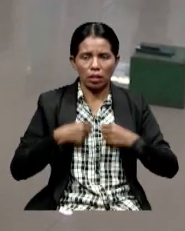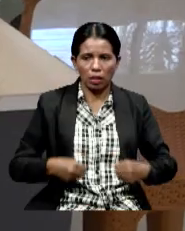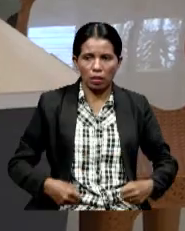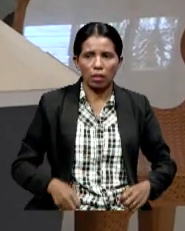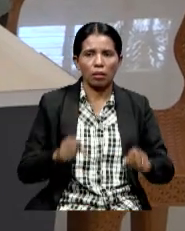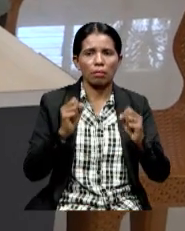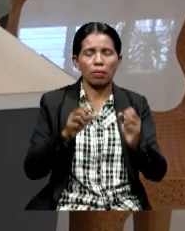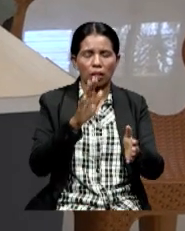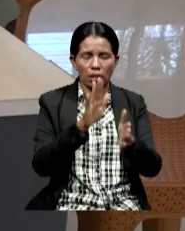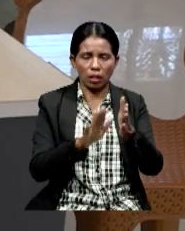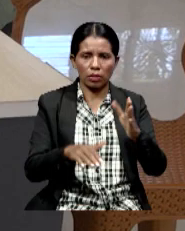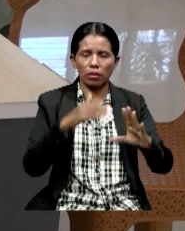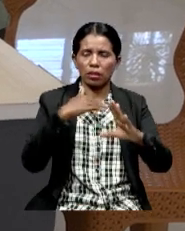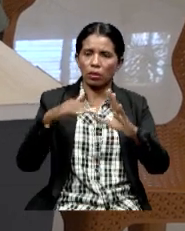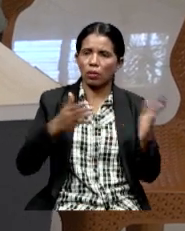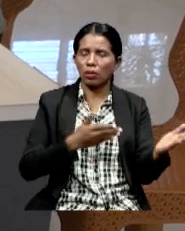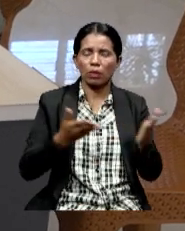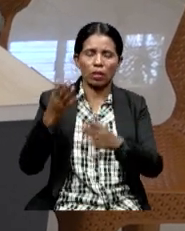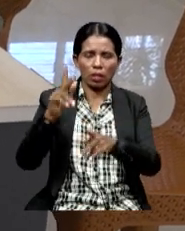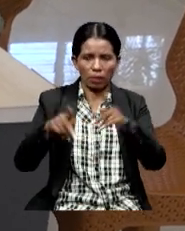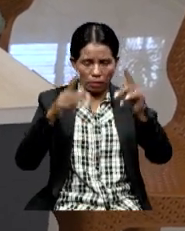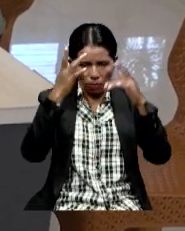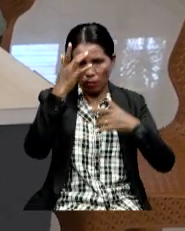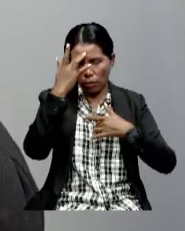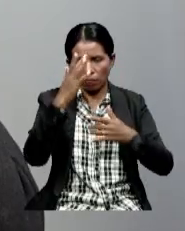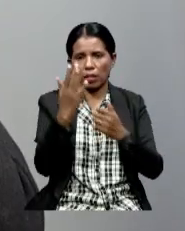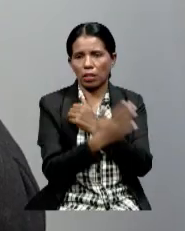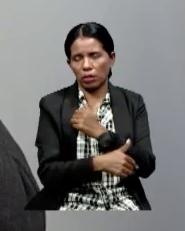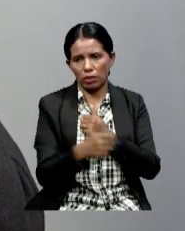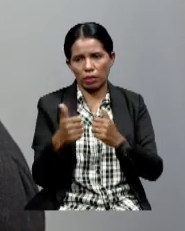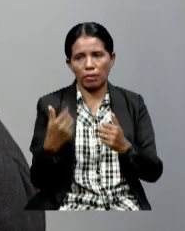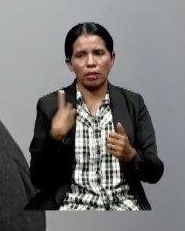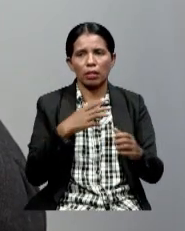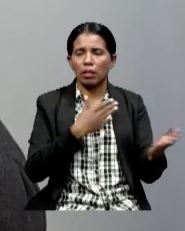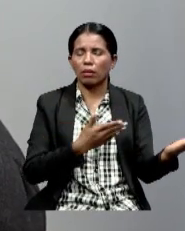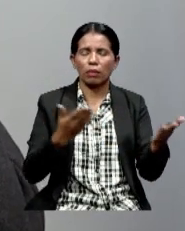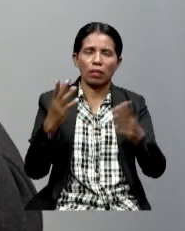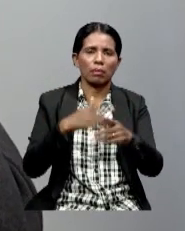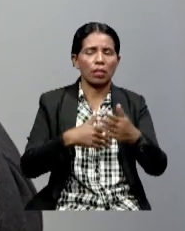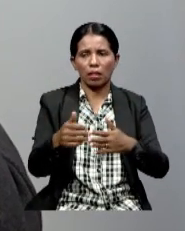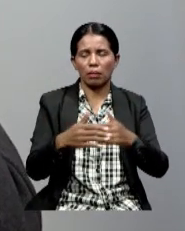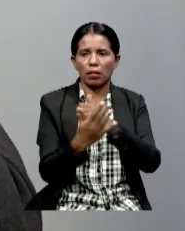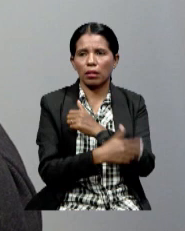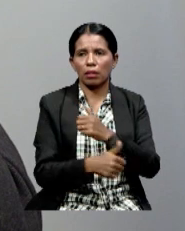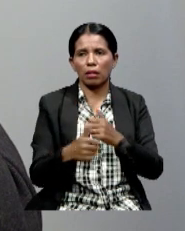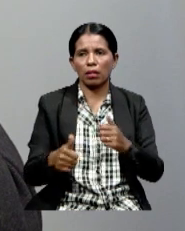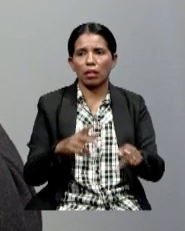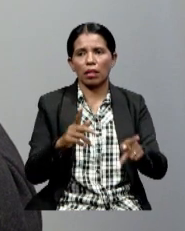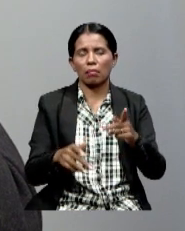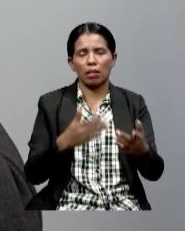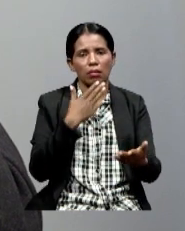bele reduz transferência e mamoras para Relior. Tá, haruka é mar, diluído, Relior, bahannya mah balu